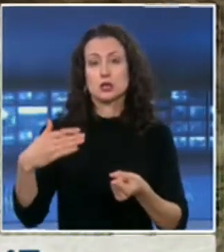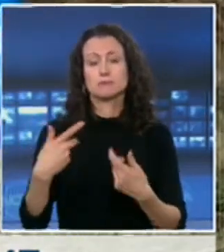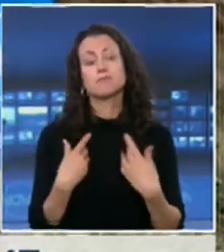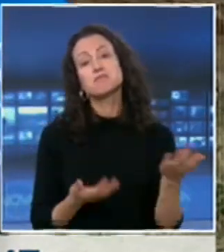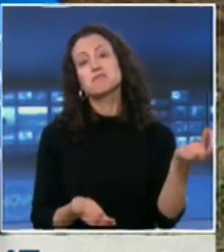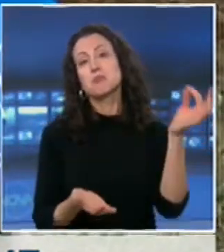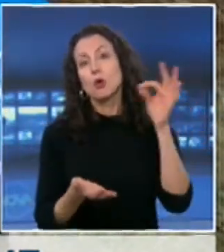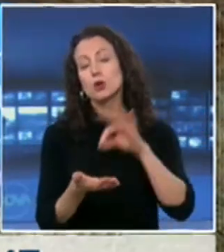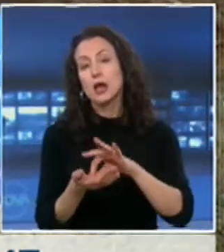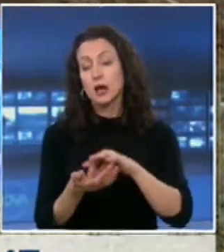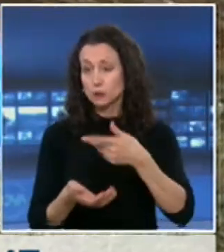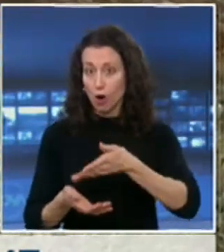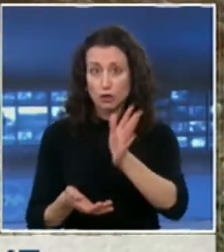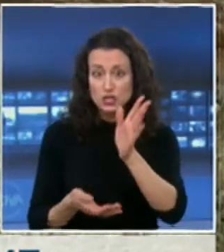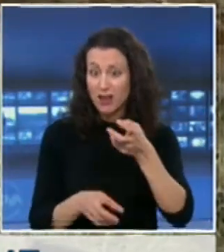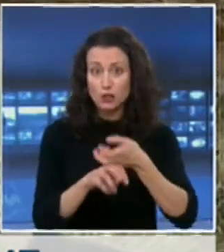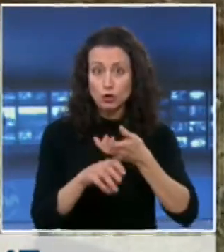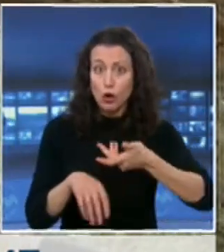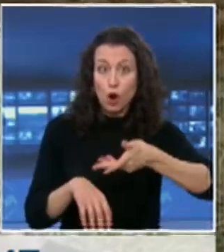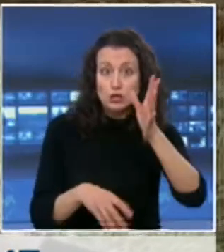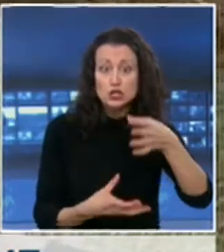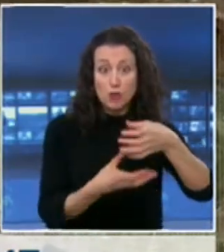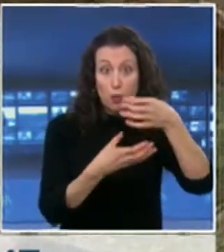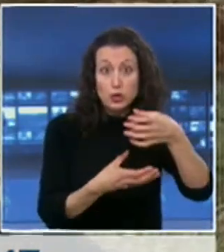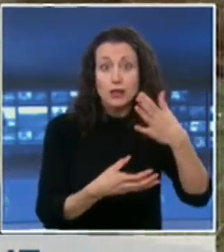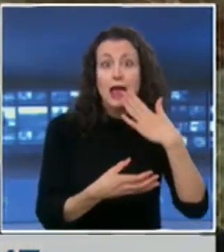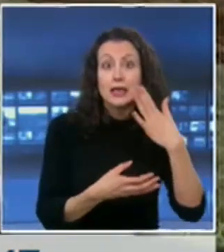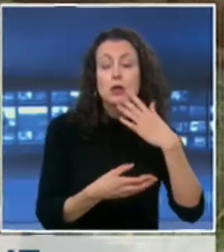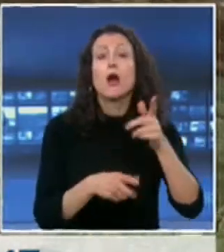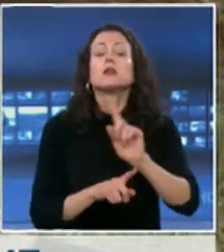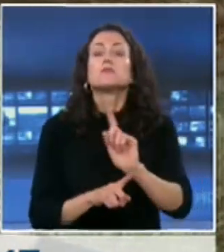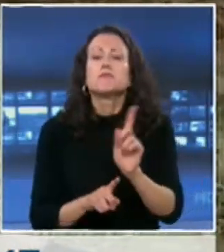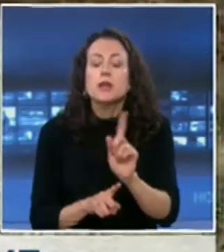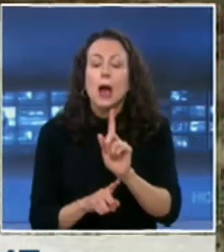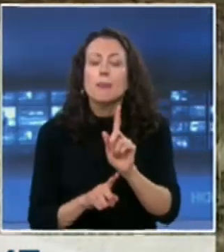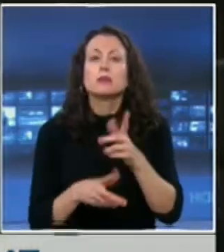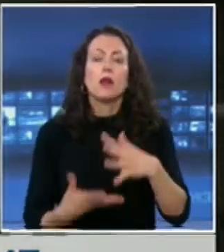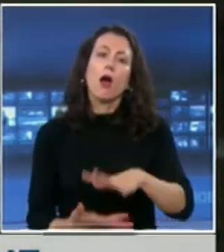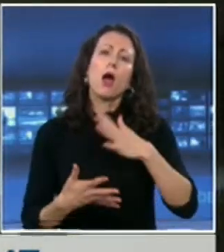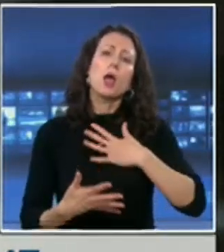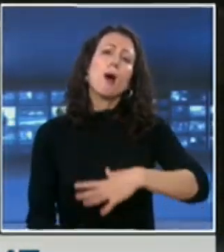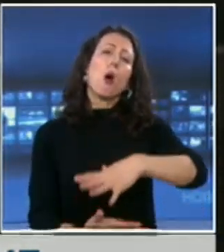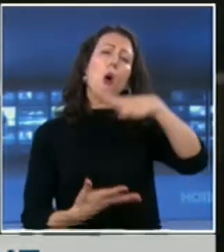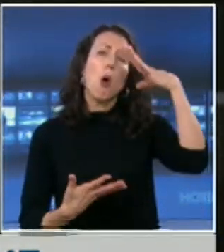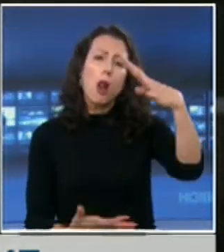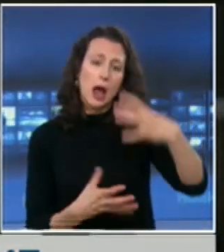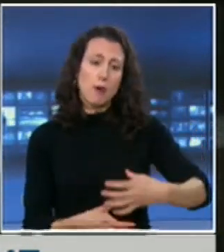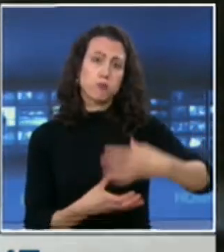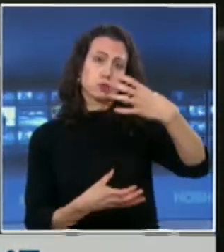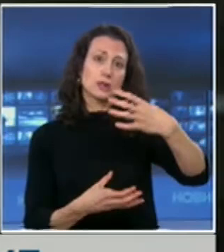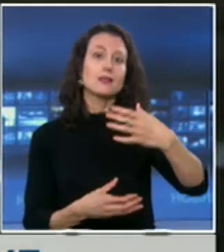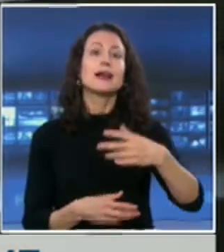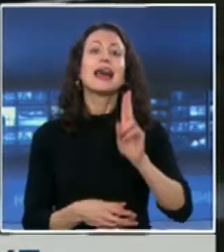Дойде. Той отишъл за друга бутилка ли кислород? Не, няма ли такива бутилки малки, приносими, били големи? 20 минути по-късно